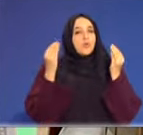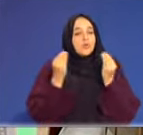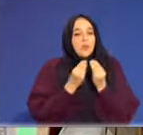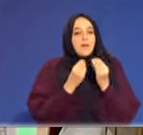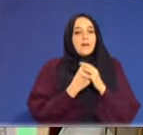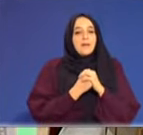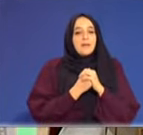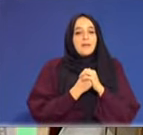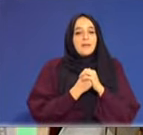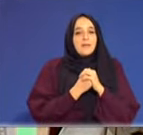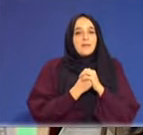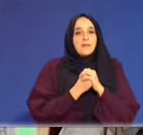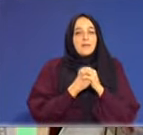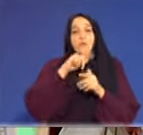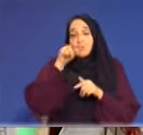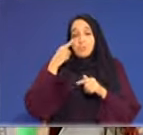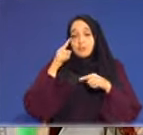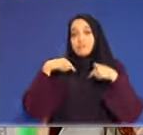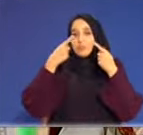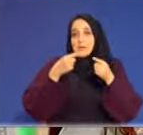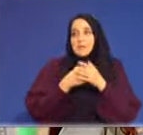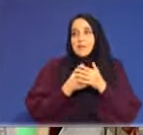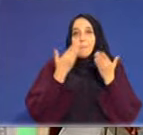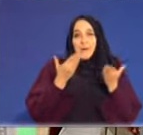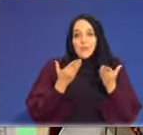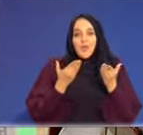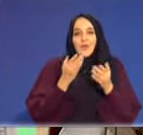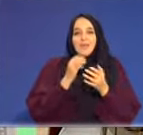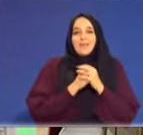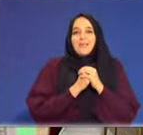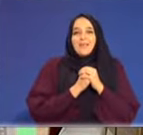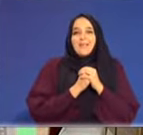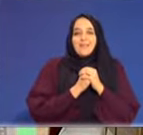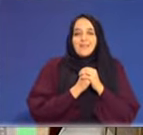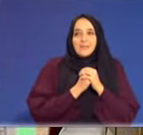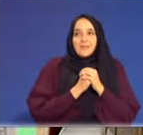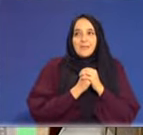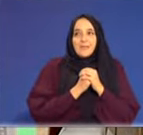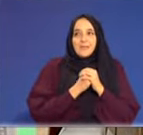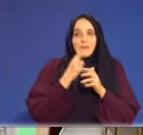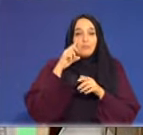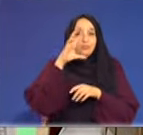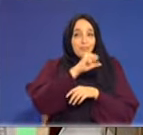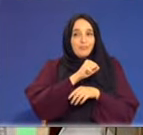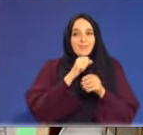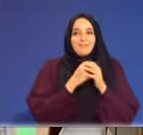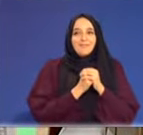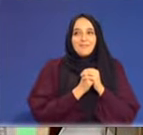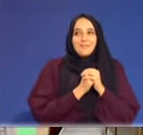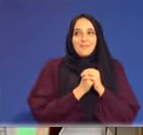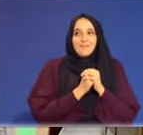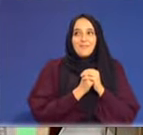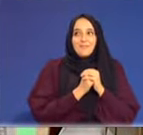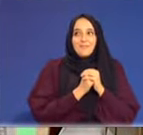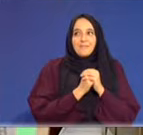والتي ستشاهدونه داخل الاستوديو في هذه الشاشة العملاقة.